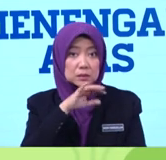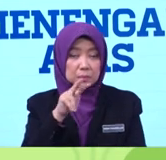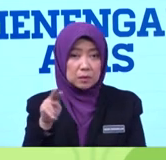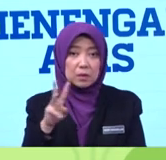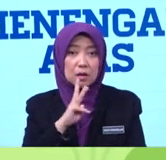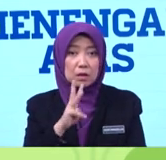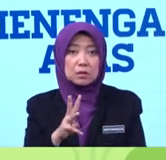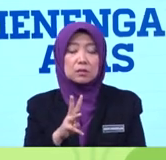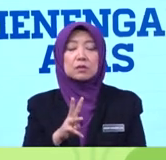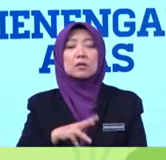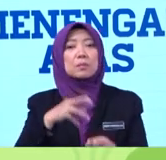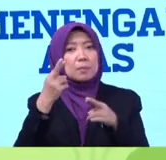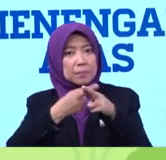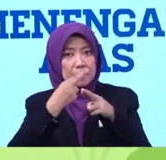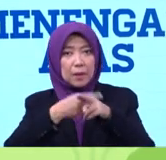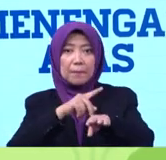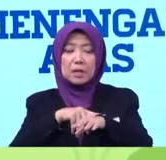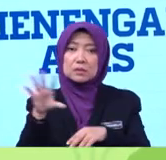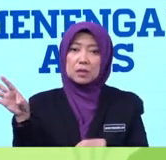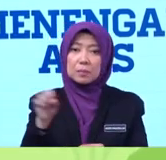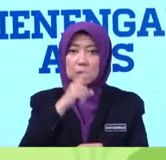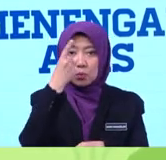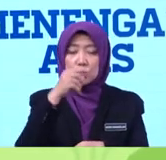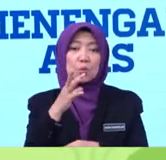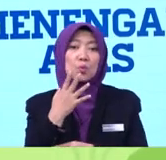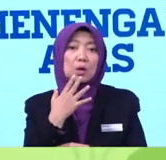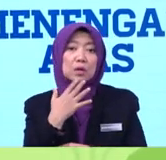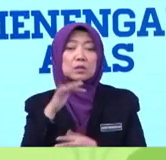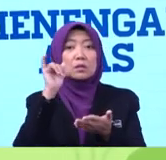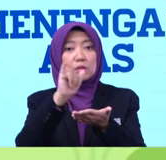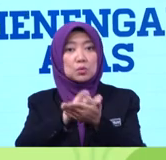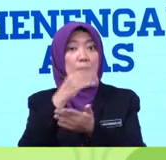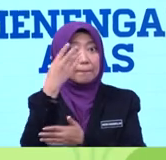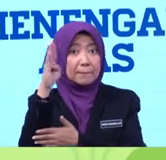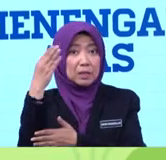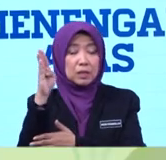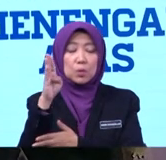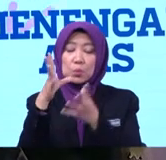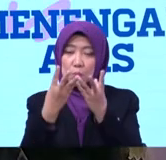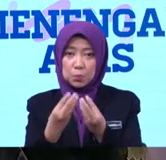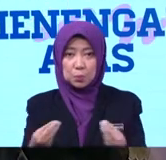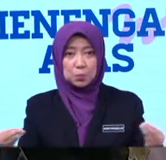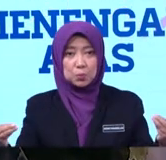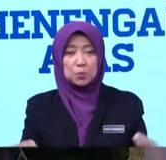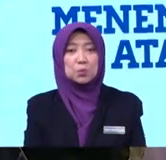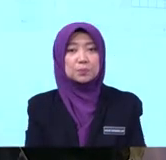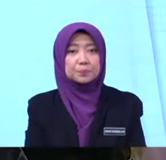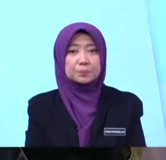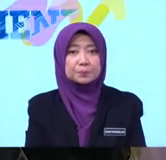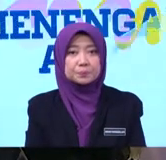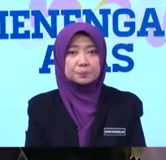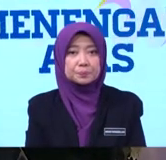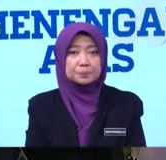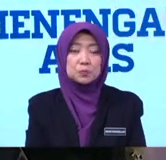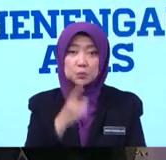masa yang diambil untuk warna larutan metilina biru luntung jadi untuk